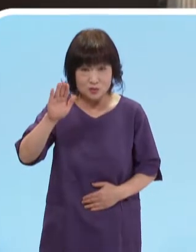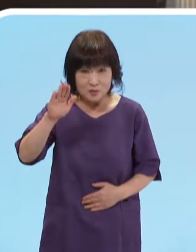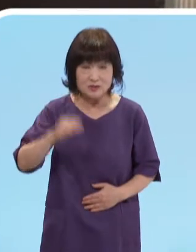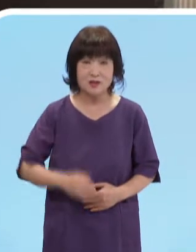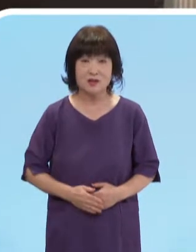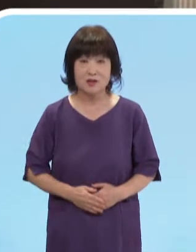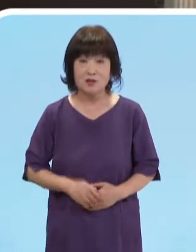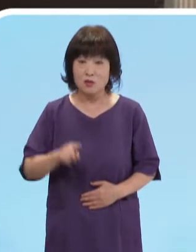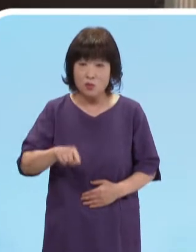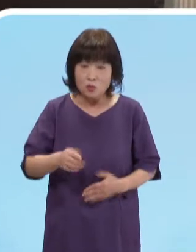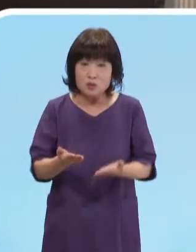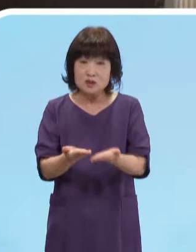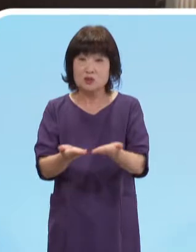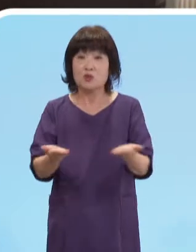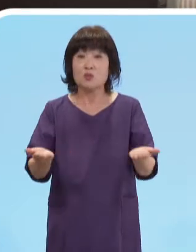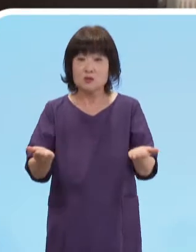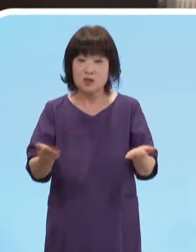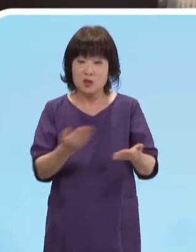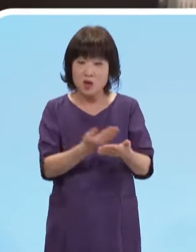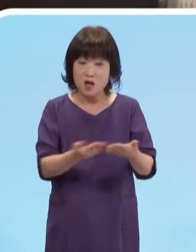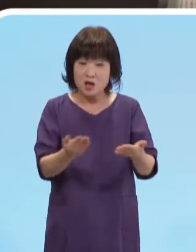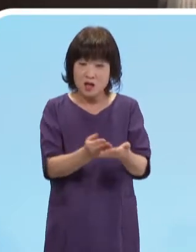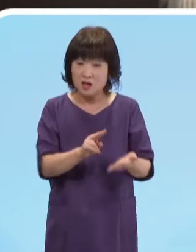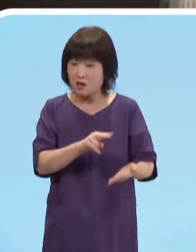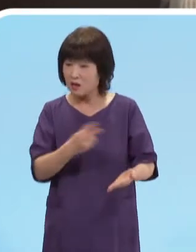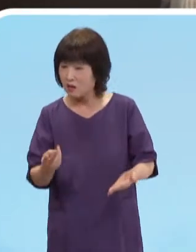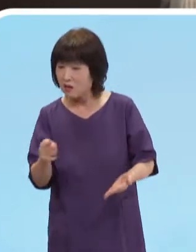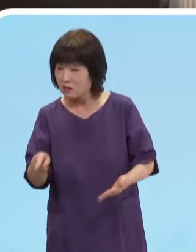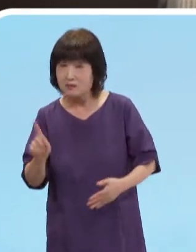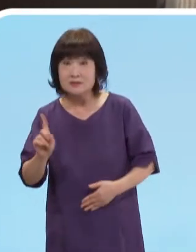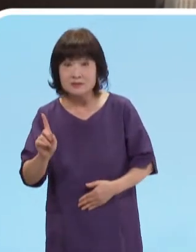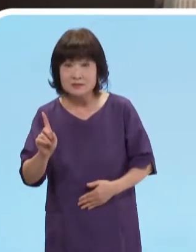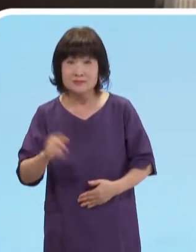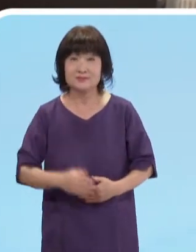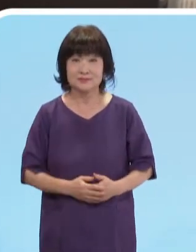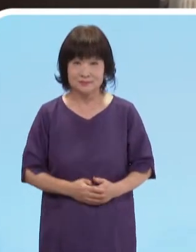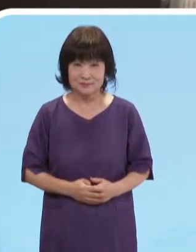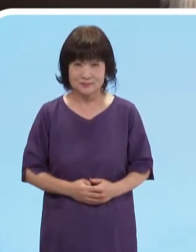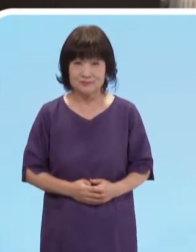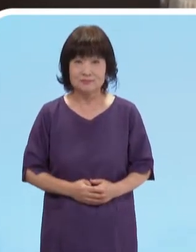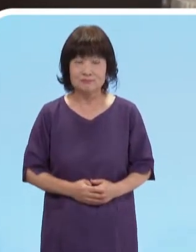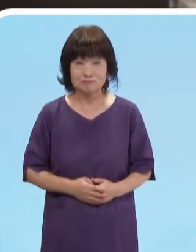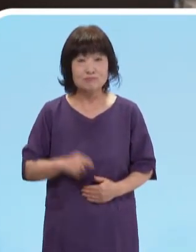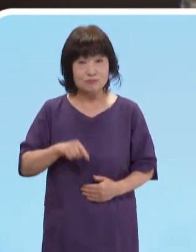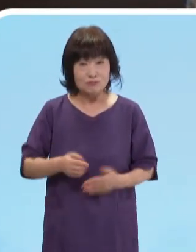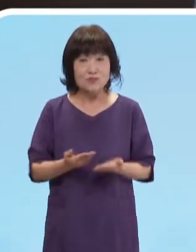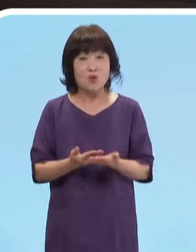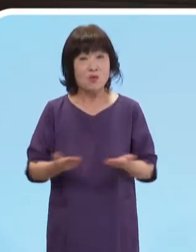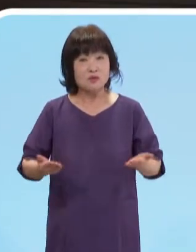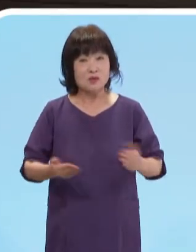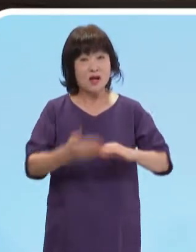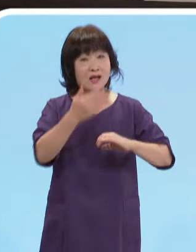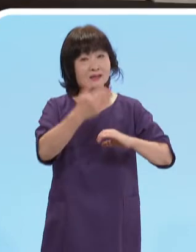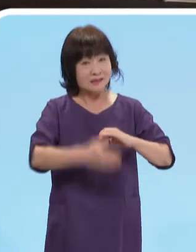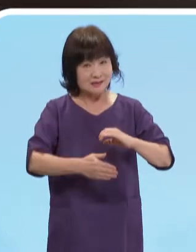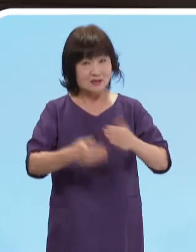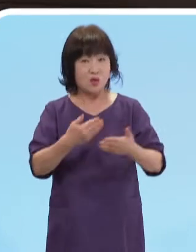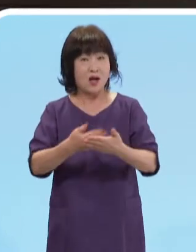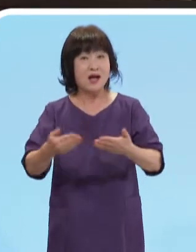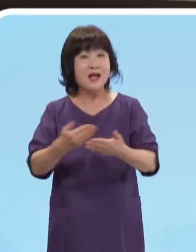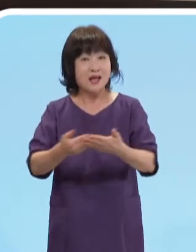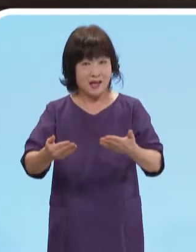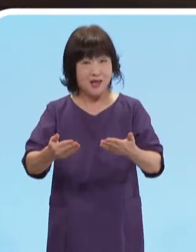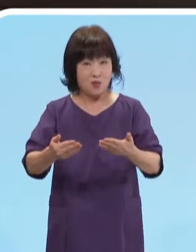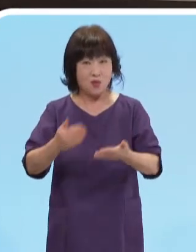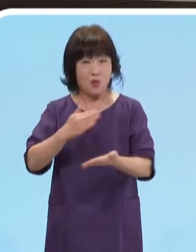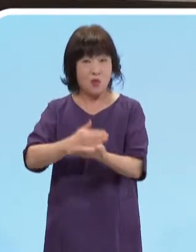すみません、こちらのお店では絵が何になるんですか。 当店ではお写真キャラクターケー